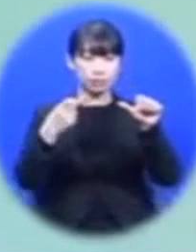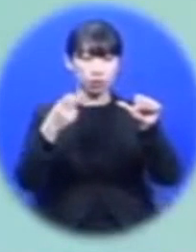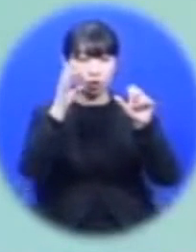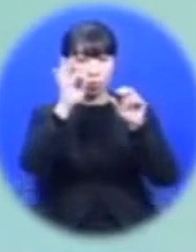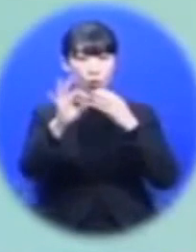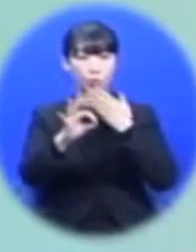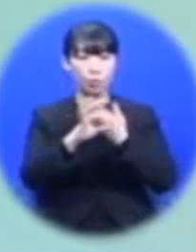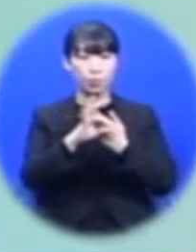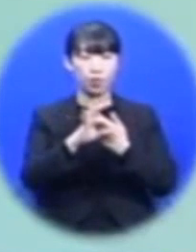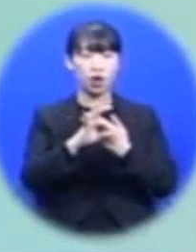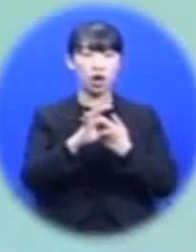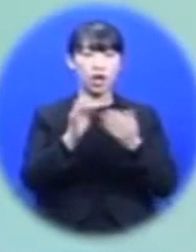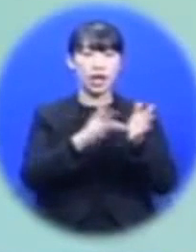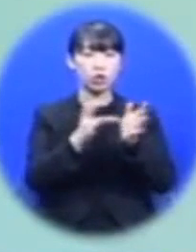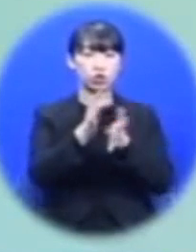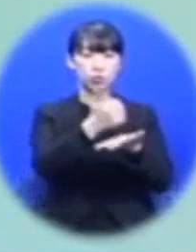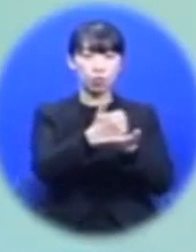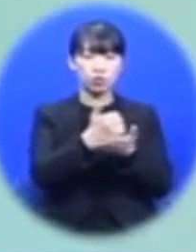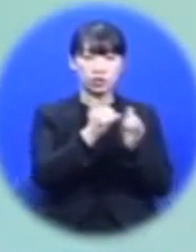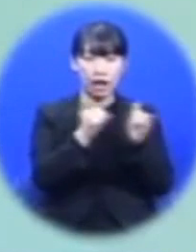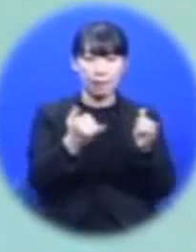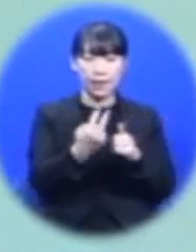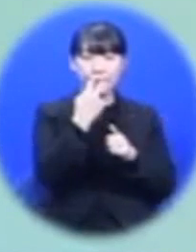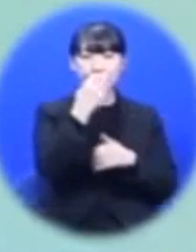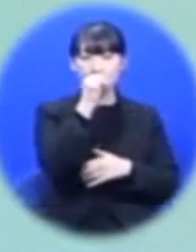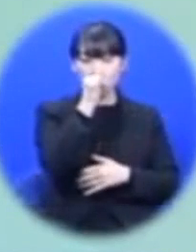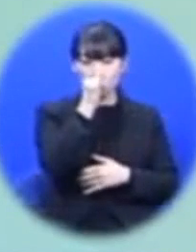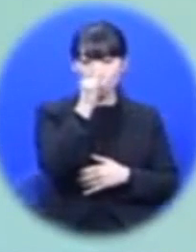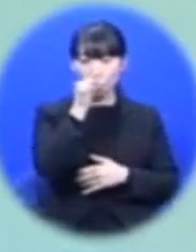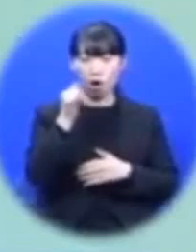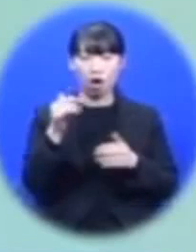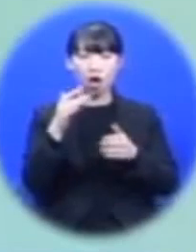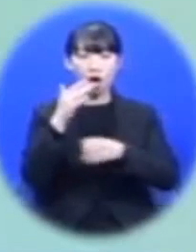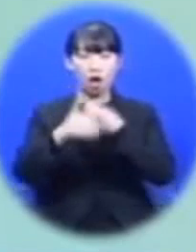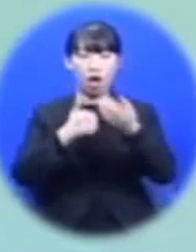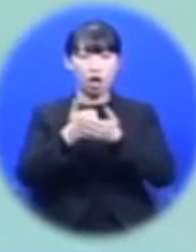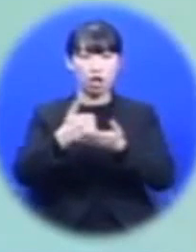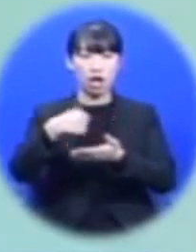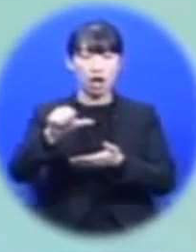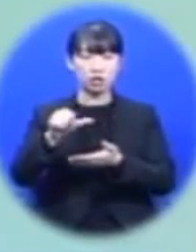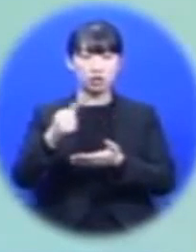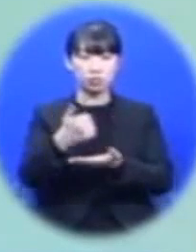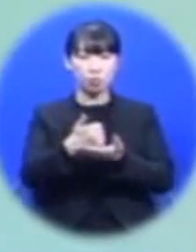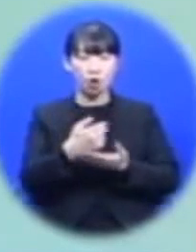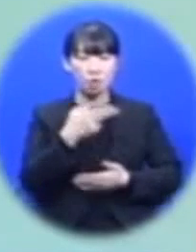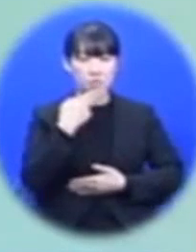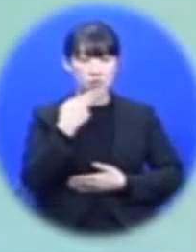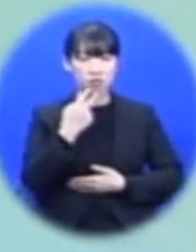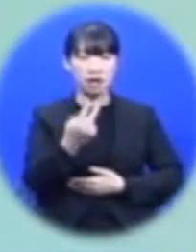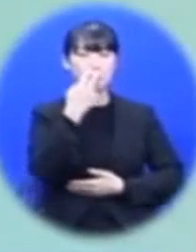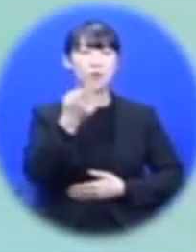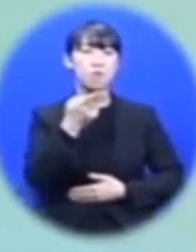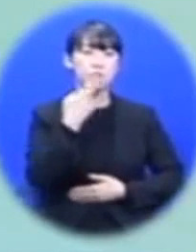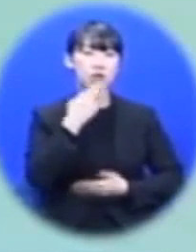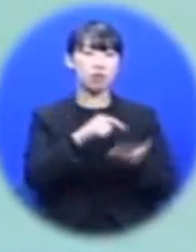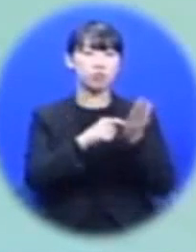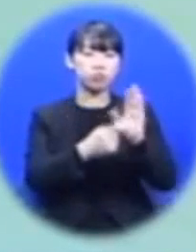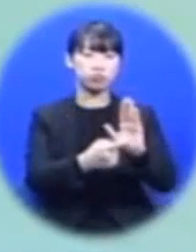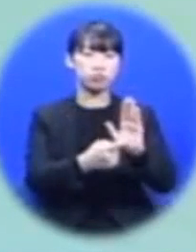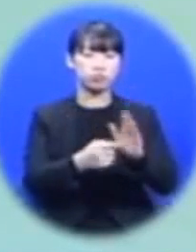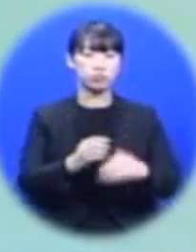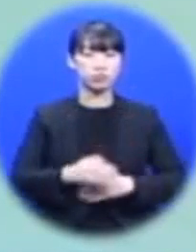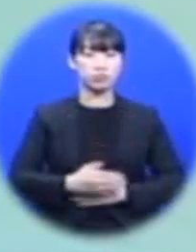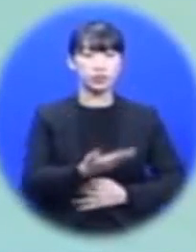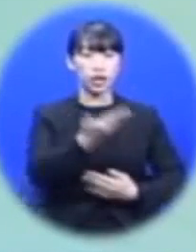사람은 생명을 가지고 있고 하나님의 아들을 모시고 있지 않은 사람은 생명을 가지고 있지 않습니다 여러분 부모님을